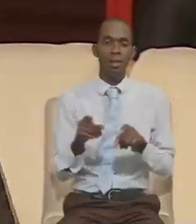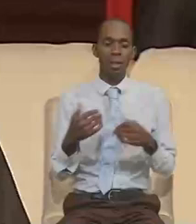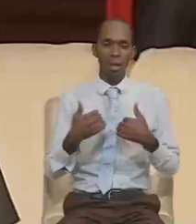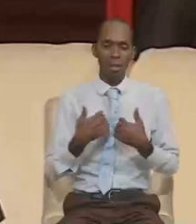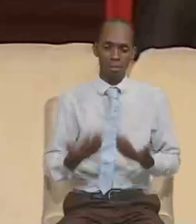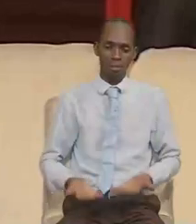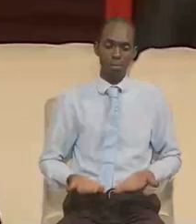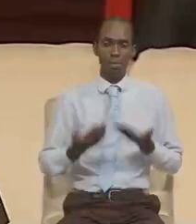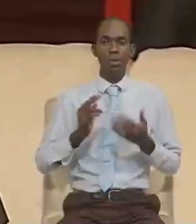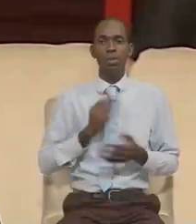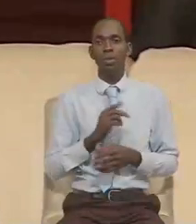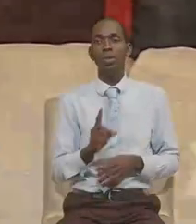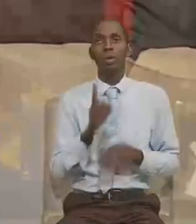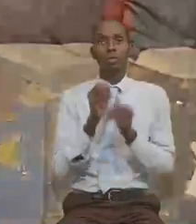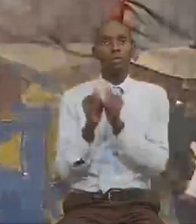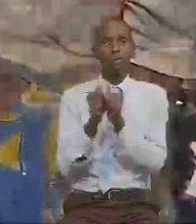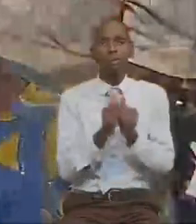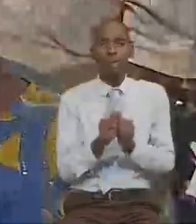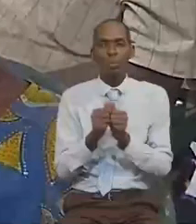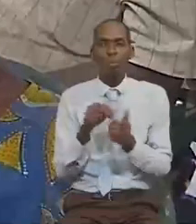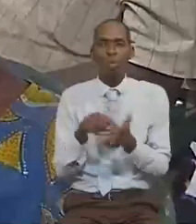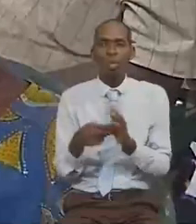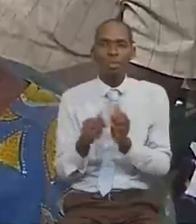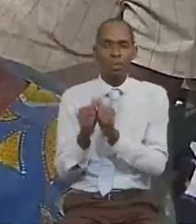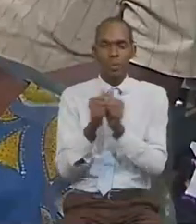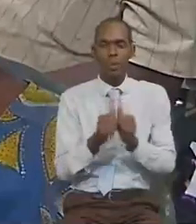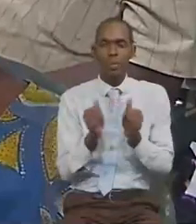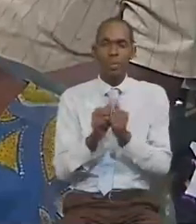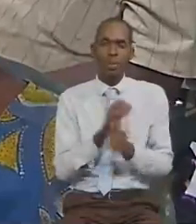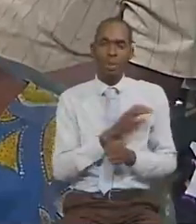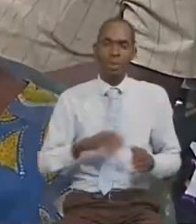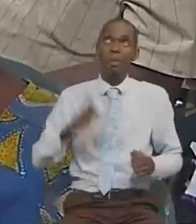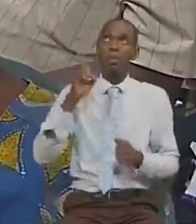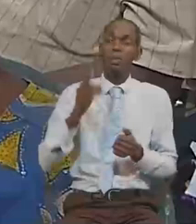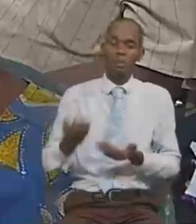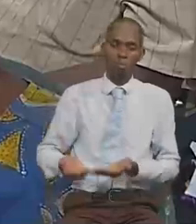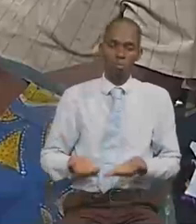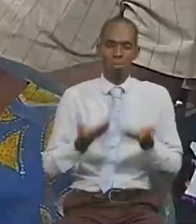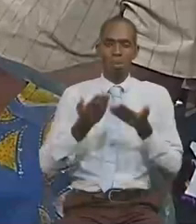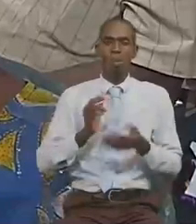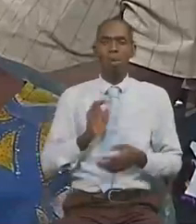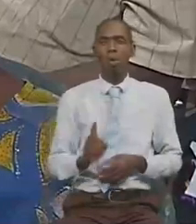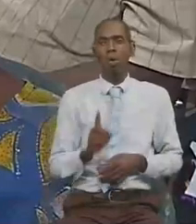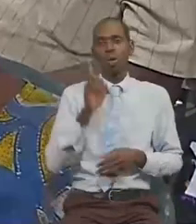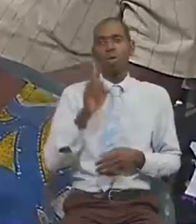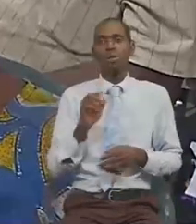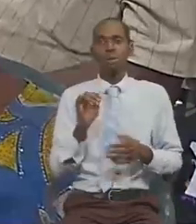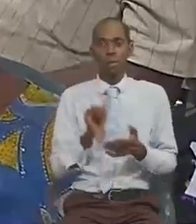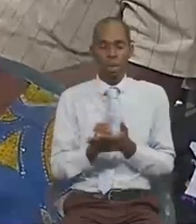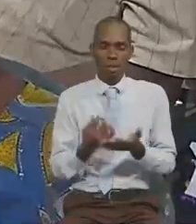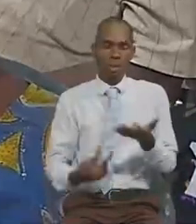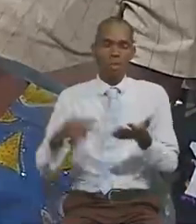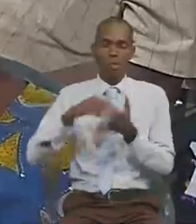il nous a ressuscité ensemble avec Christ. Il nous ressuscite. La puissance de résurrection vient dans ta